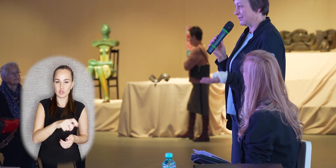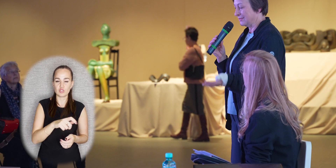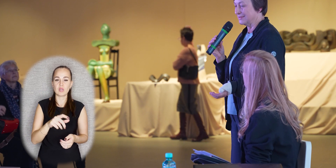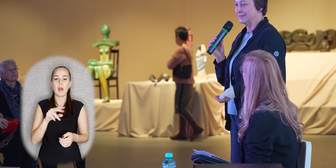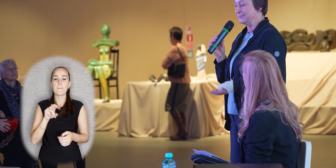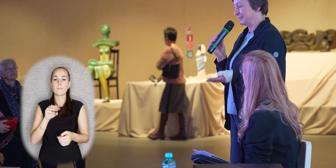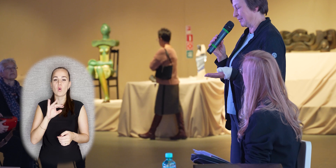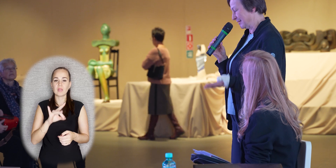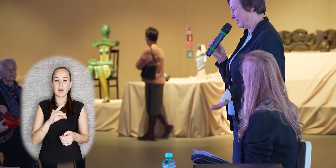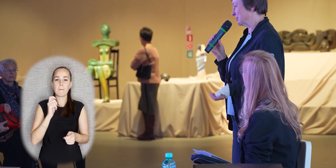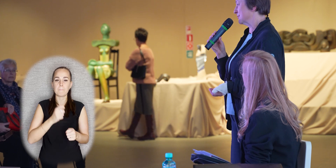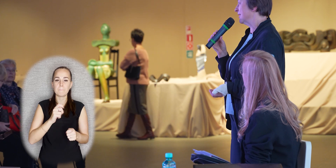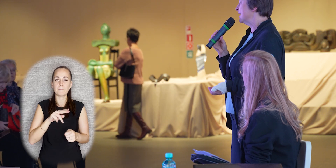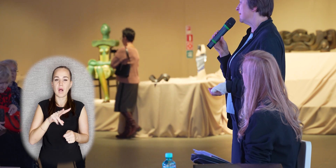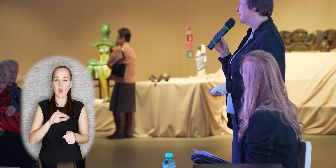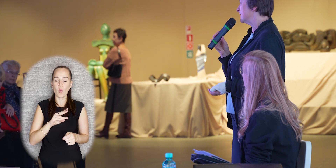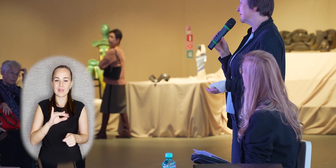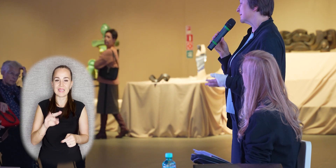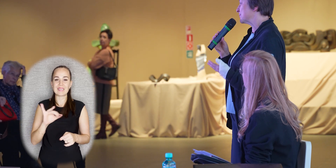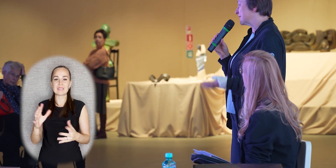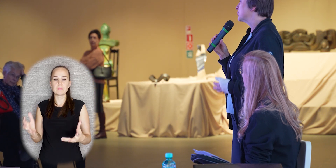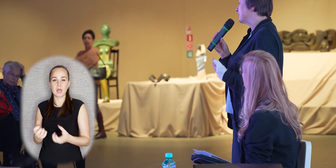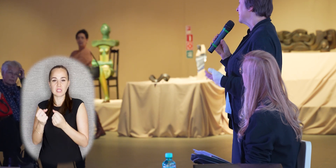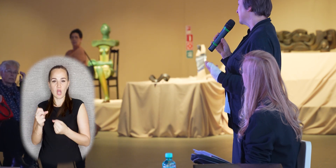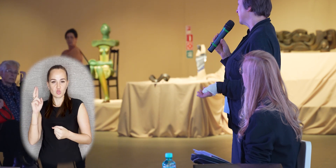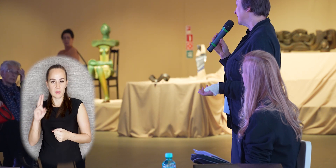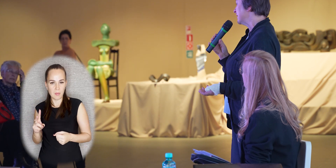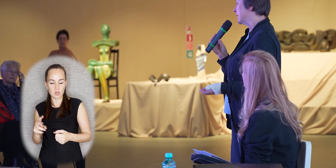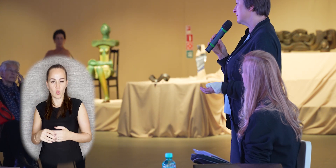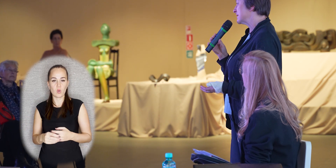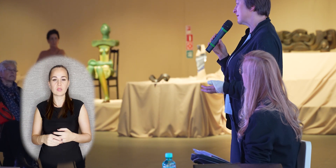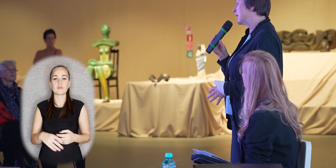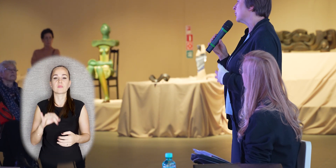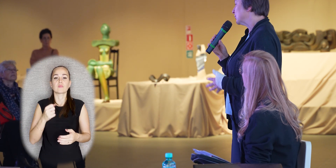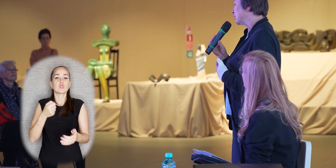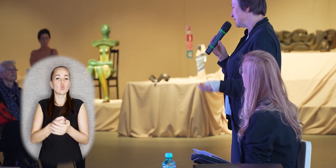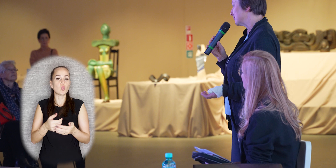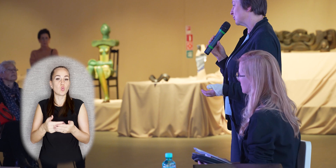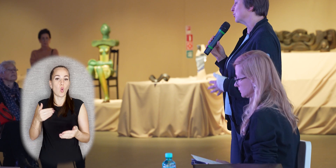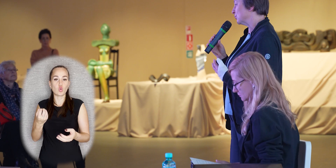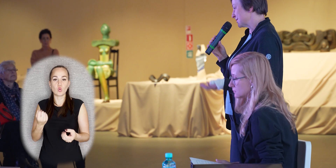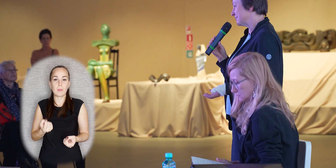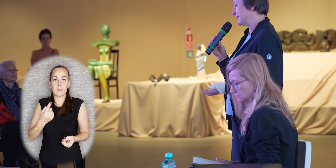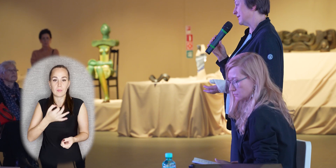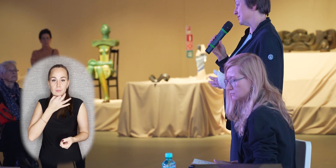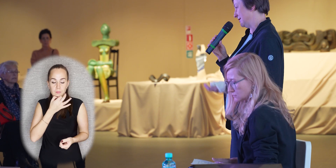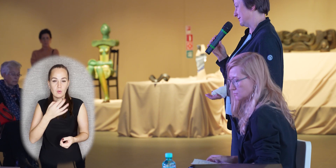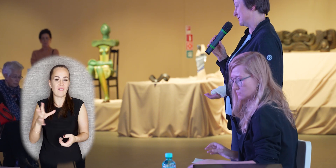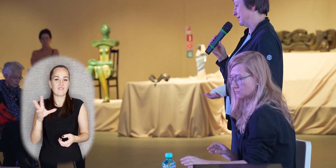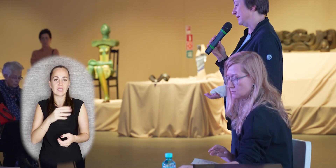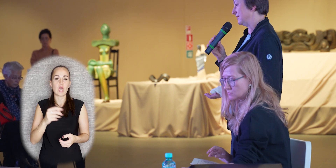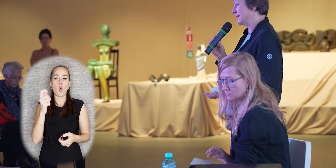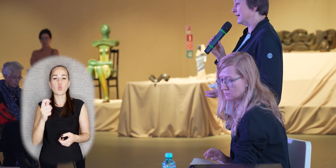спасающий матросов. И уже в момент их появления они вызывали огромную критику у художественной